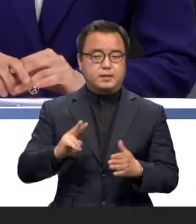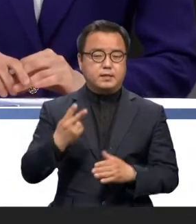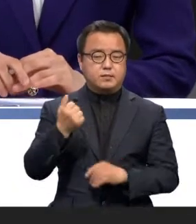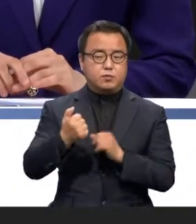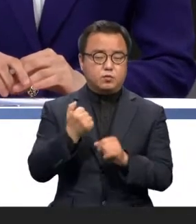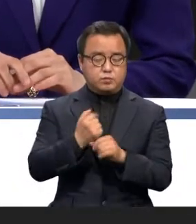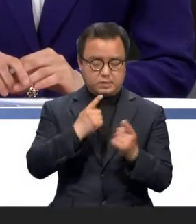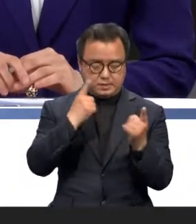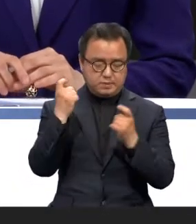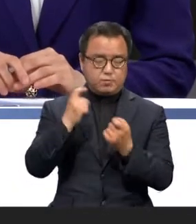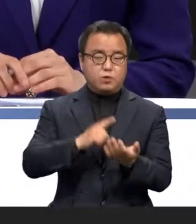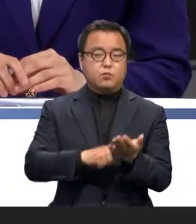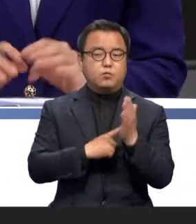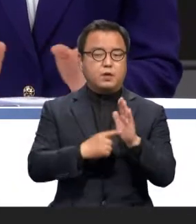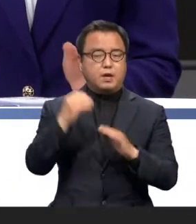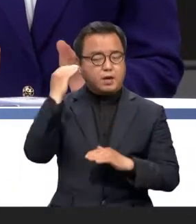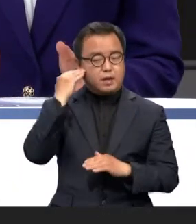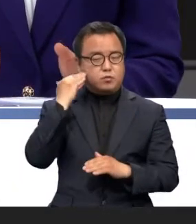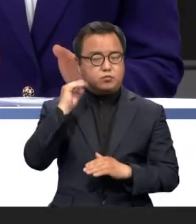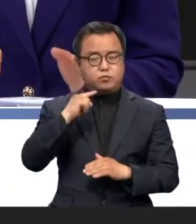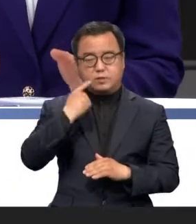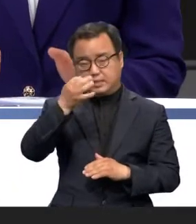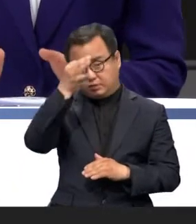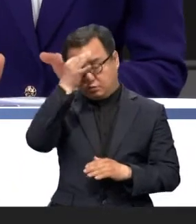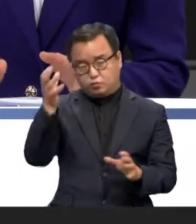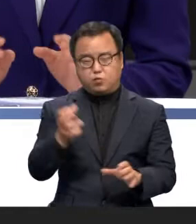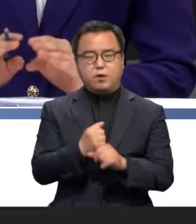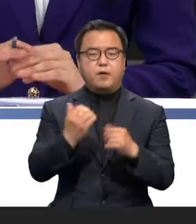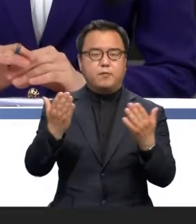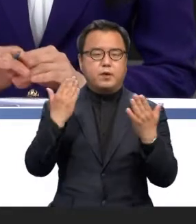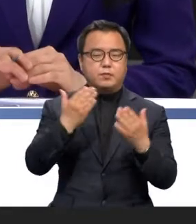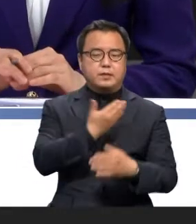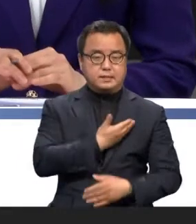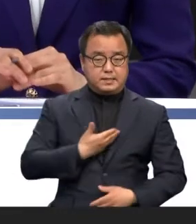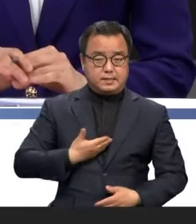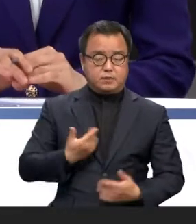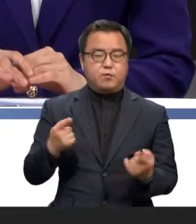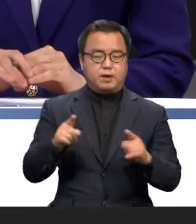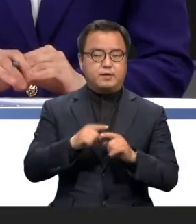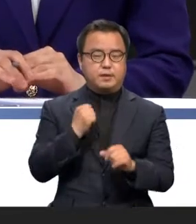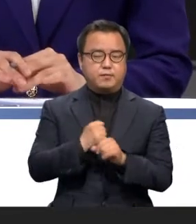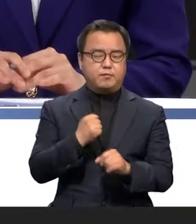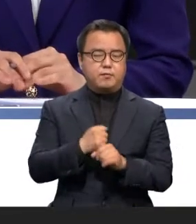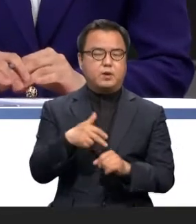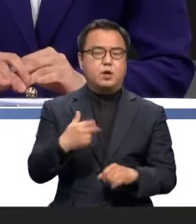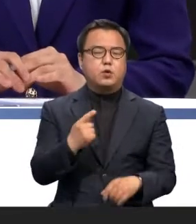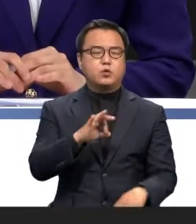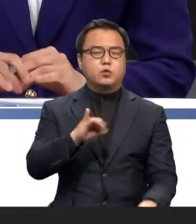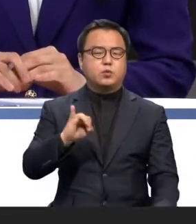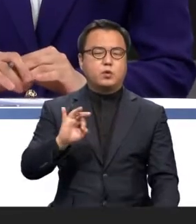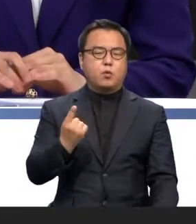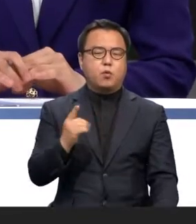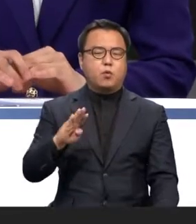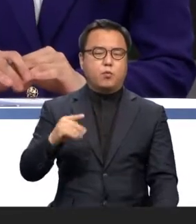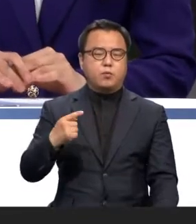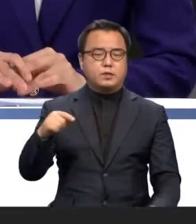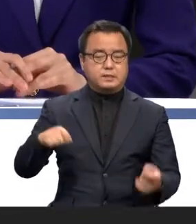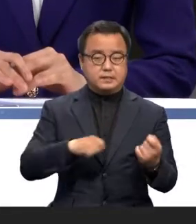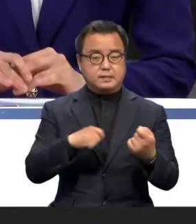예. 한국예술종합학교 제자들을 모아 창단한 앙상블 조이 오브 스트링스와 함께 베토벤의 곡들을